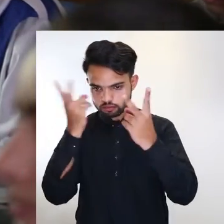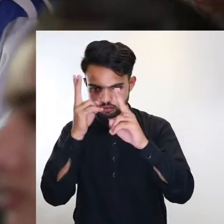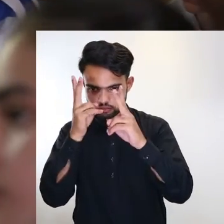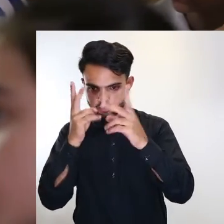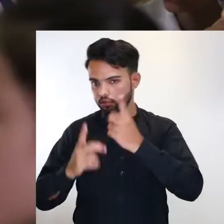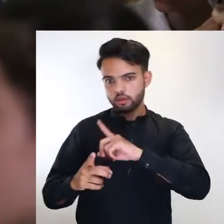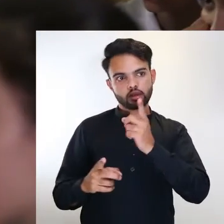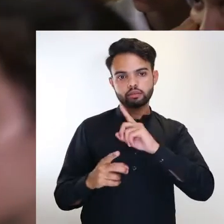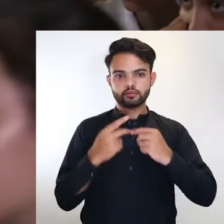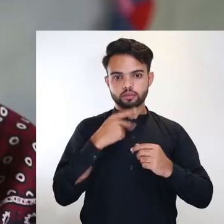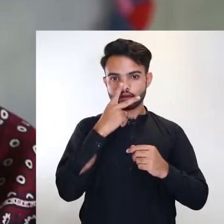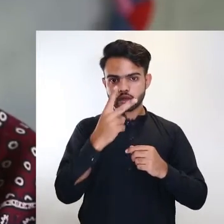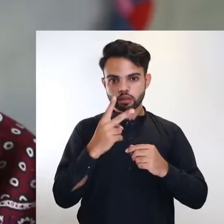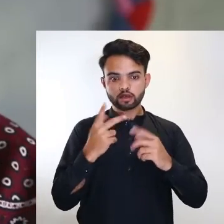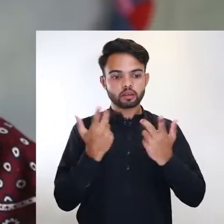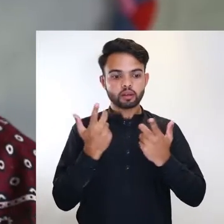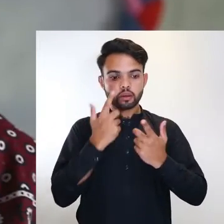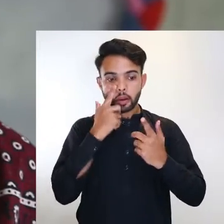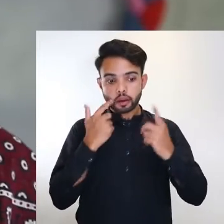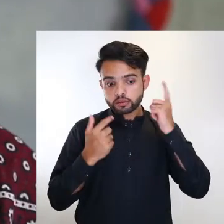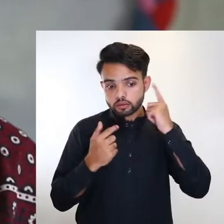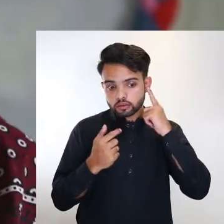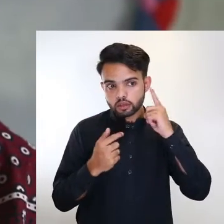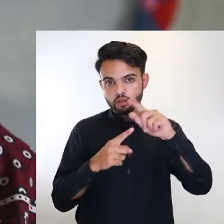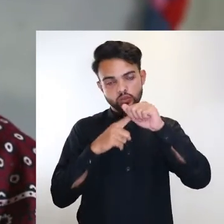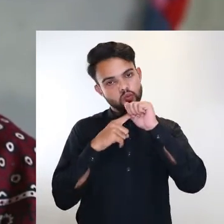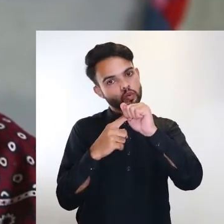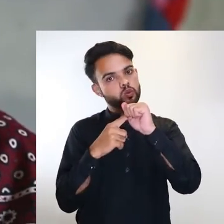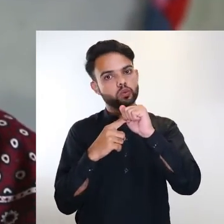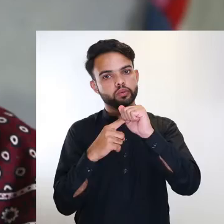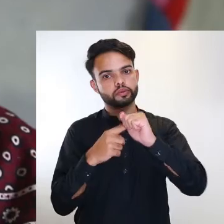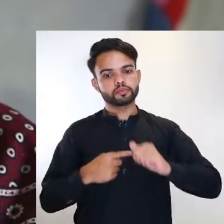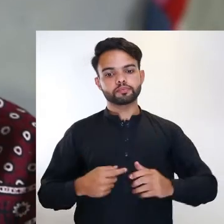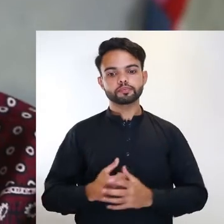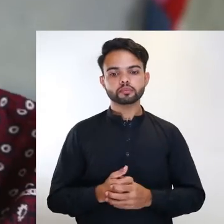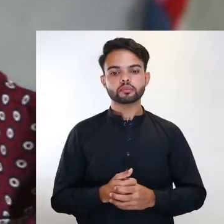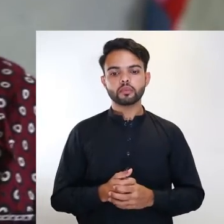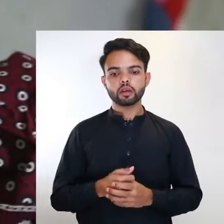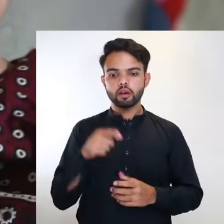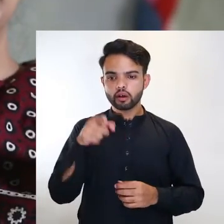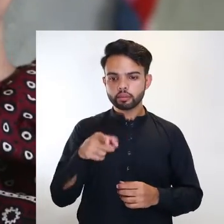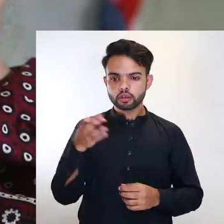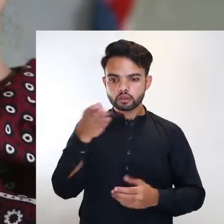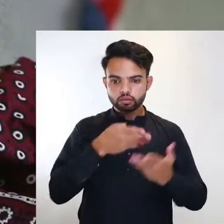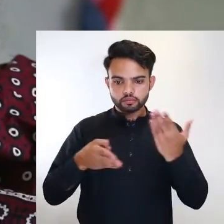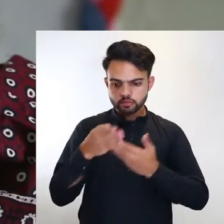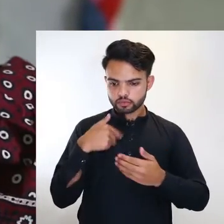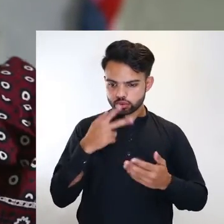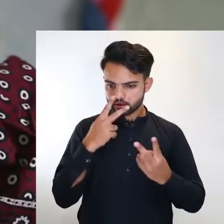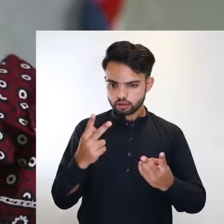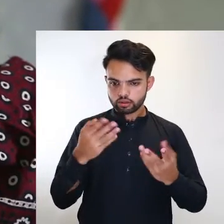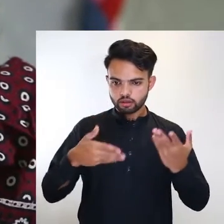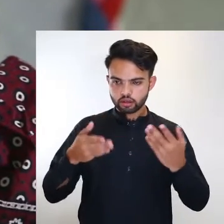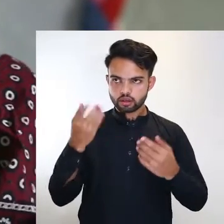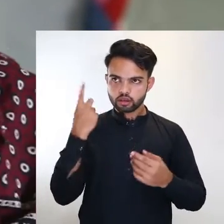इसलिए फॉलो नहीं कर पाते क्योंकि हम उनकी बात तवज्जो से सुनते नहीं हैं। अब आज ही की बात देख लें।